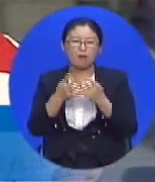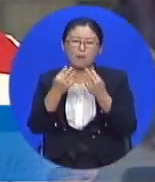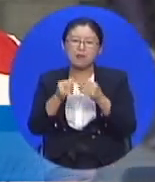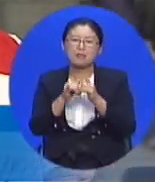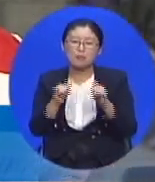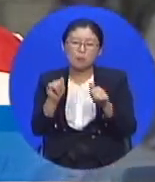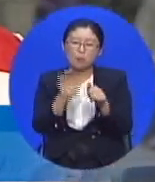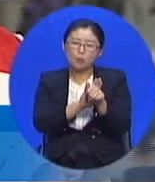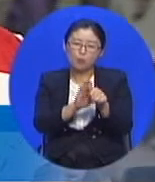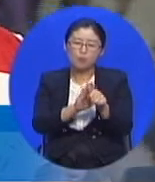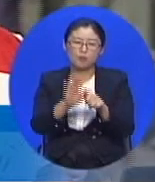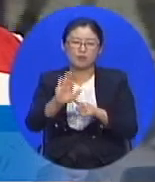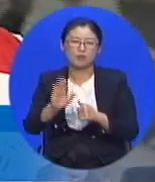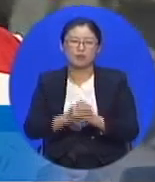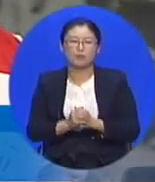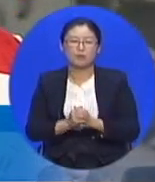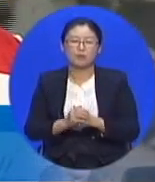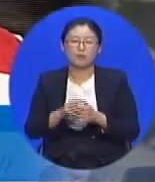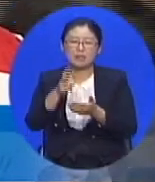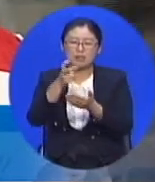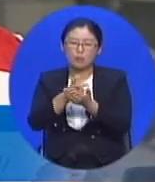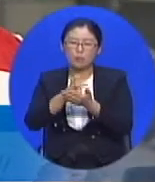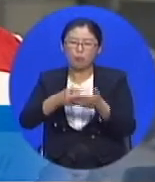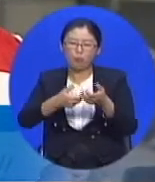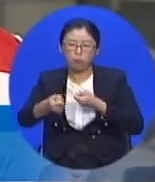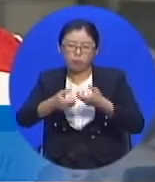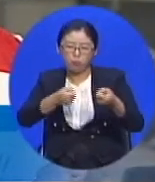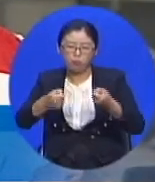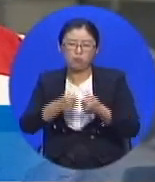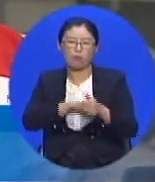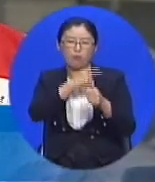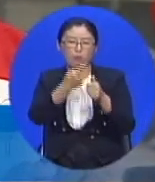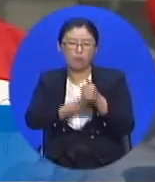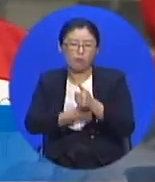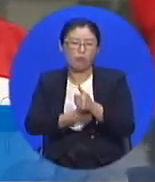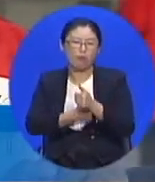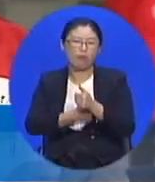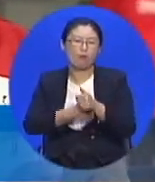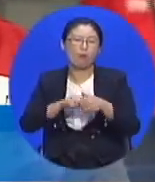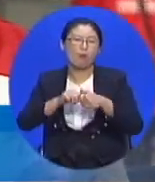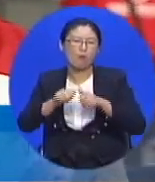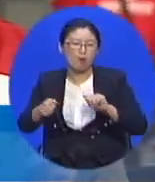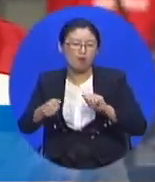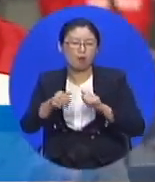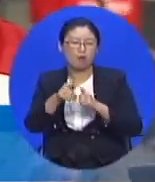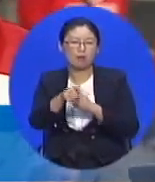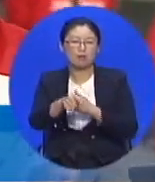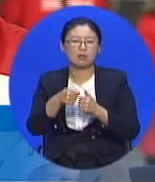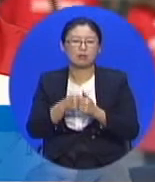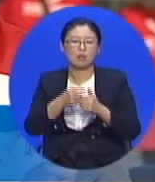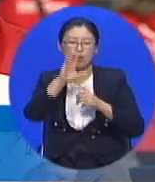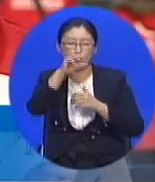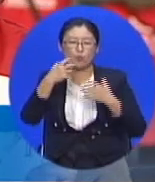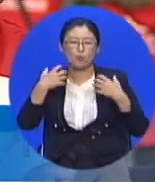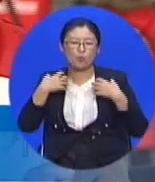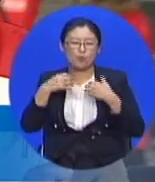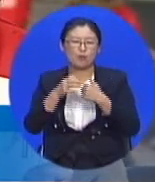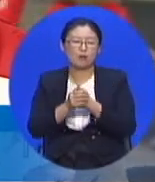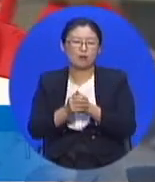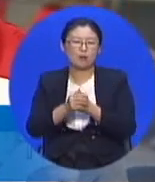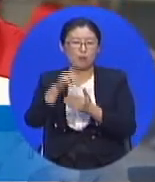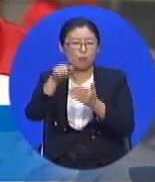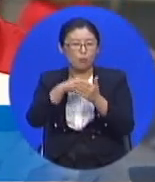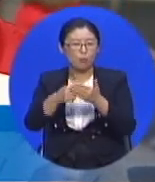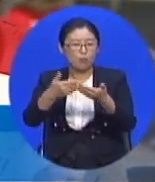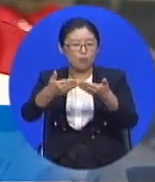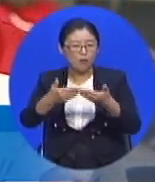것이 아니라 제도를 갈갈이 쪼개 그 권리마저 해체하려는 현재 빈곤층으로서 국가로부터 보장받아야